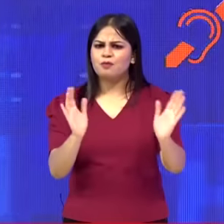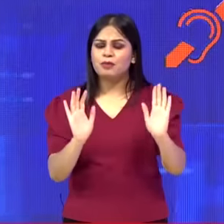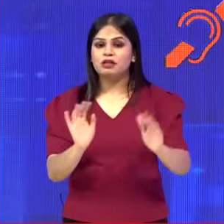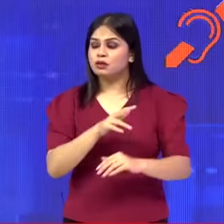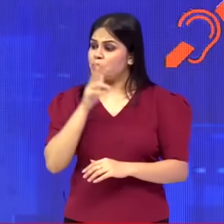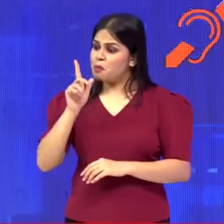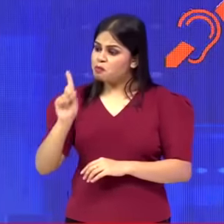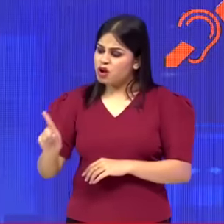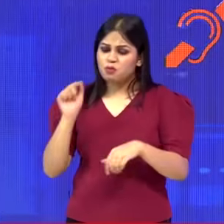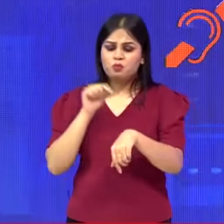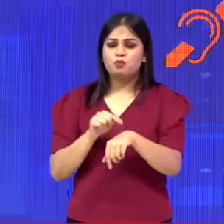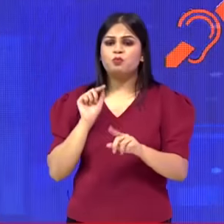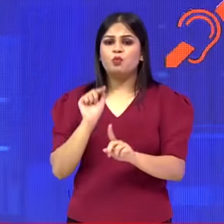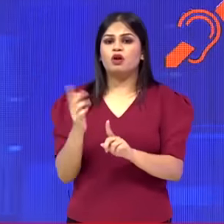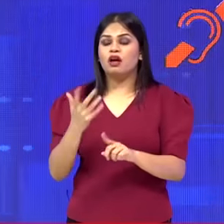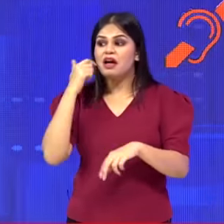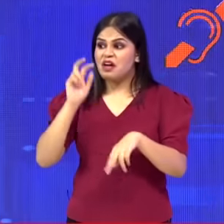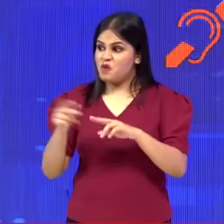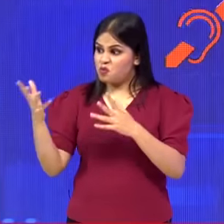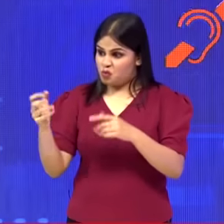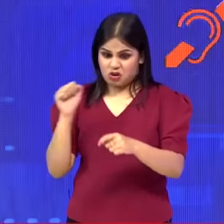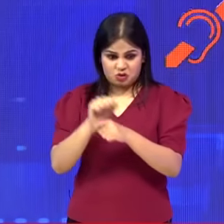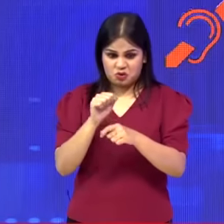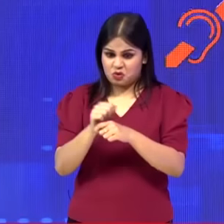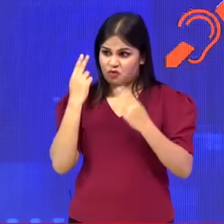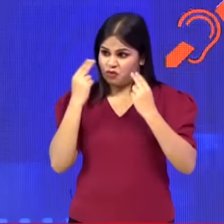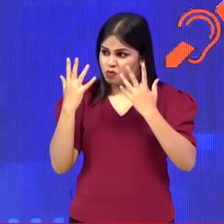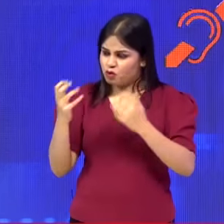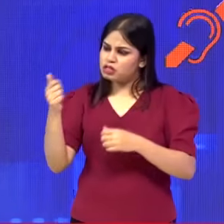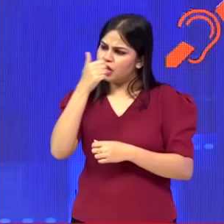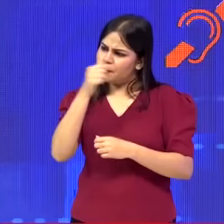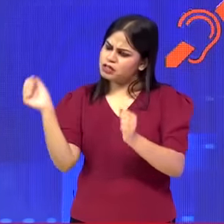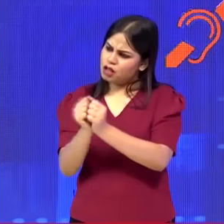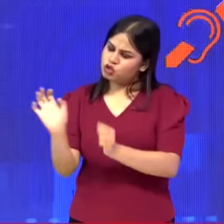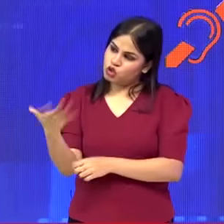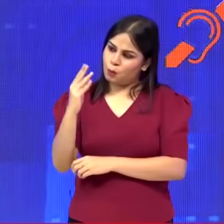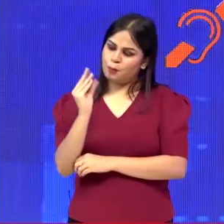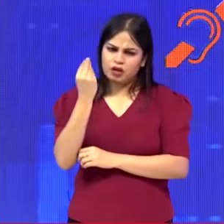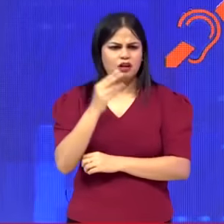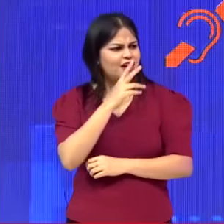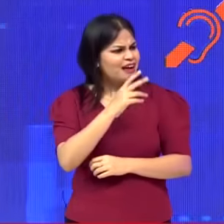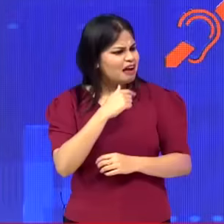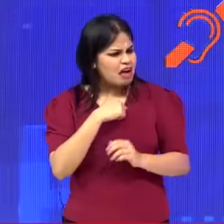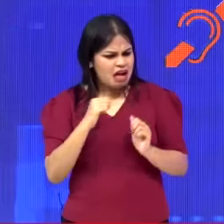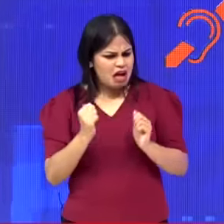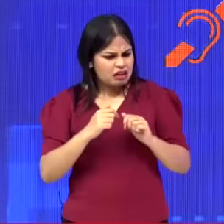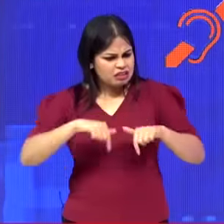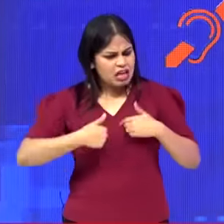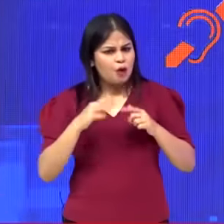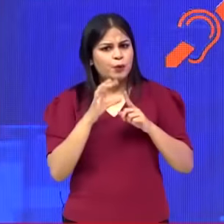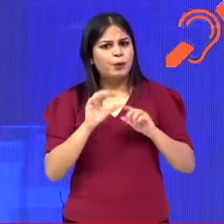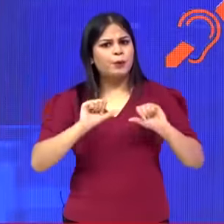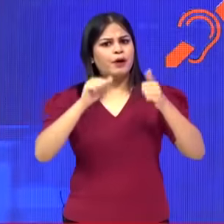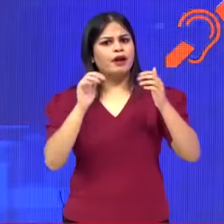में काम करना है तो सलमान को सेट कर लो. सर मैं अपने आप को खुद सेट नहीं कर पा रहा हूँ सर. इतने सालों के बाद